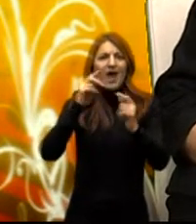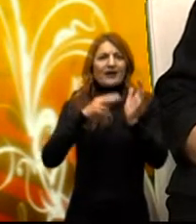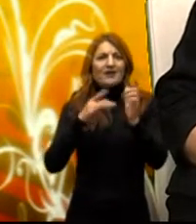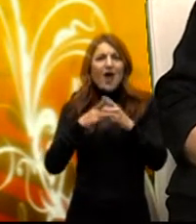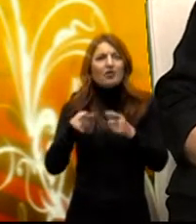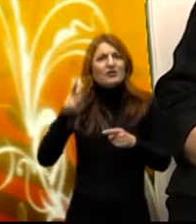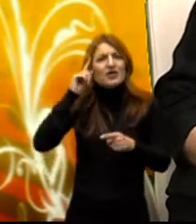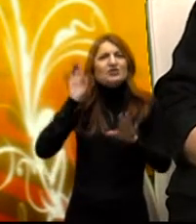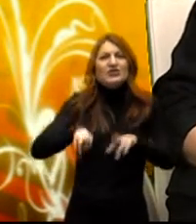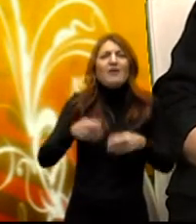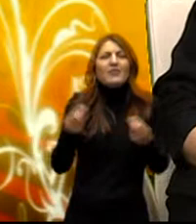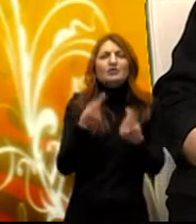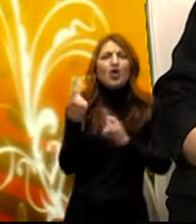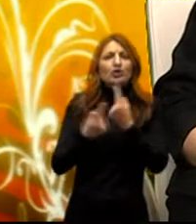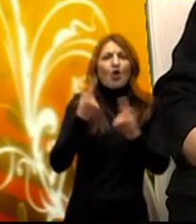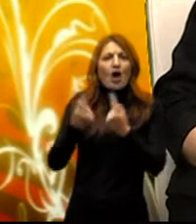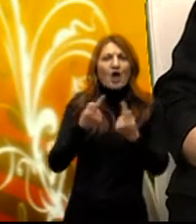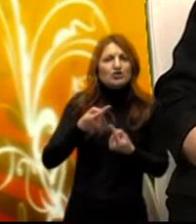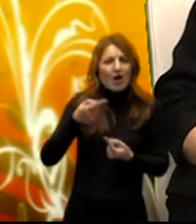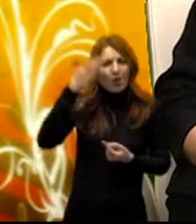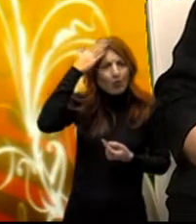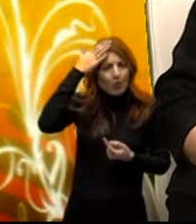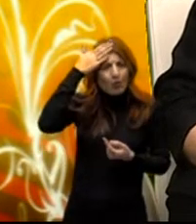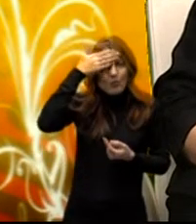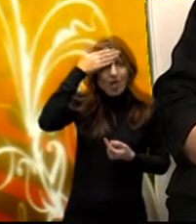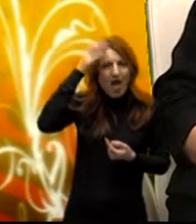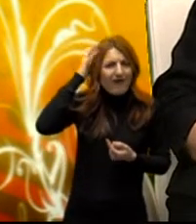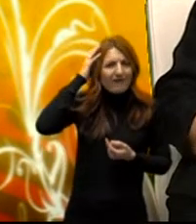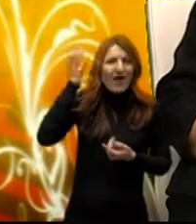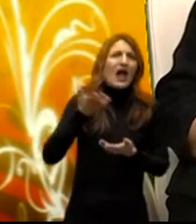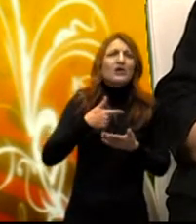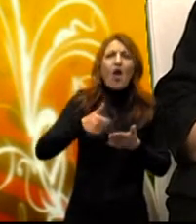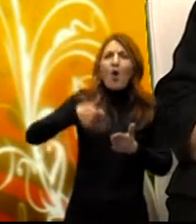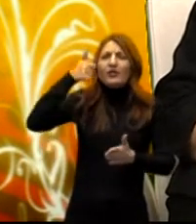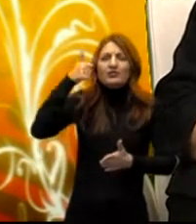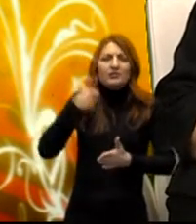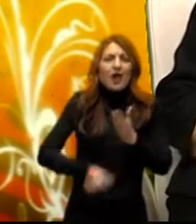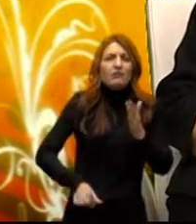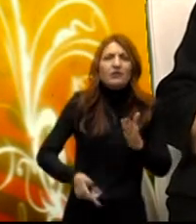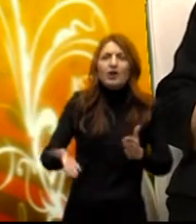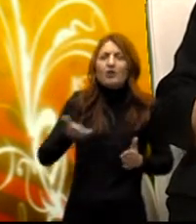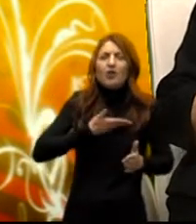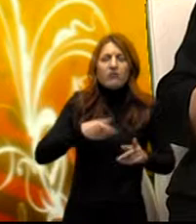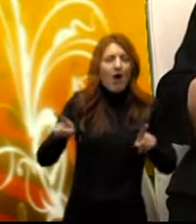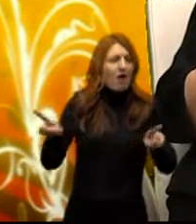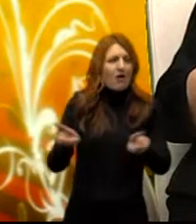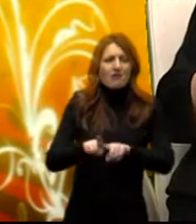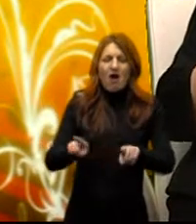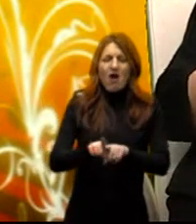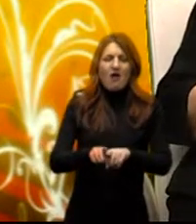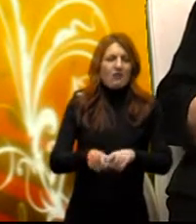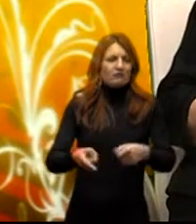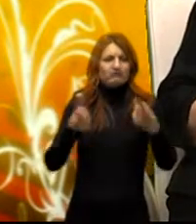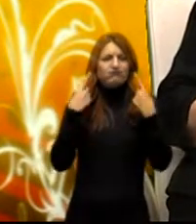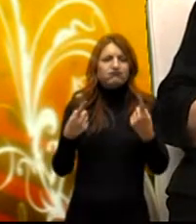I kada nam se takva glavobolja pojavi, znači, kad odjedanput dobite glavobolju, kao da vas je